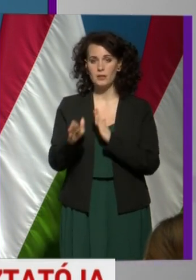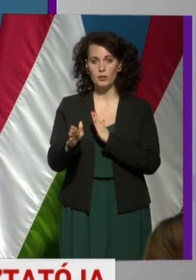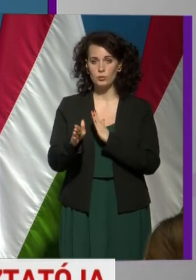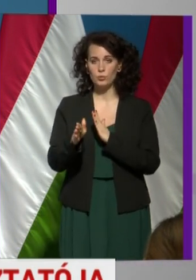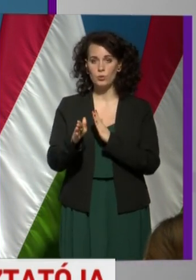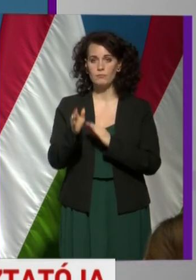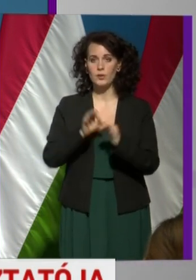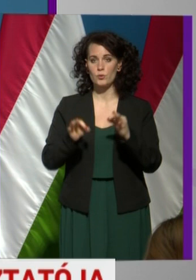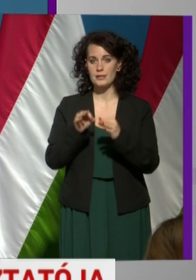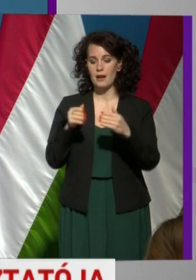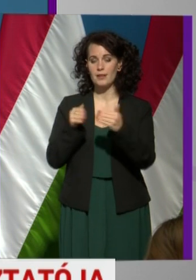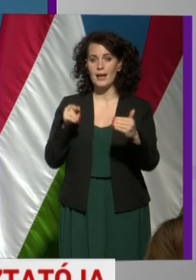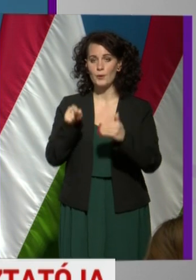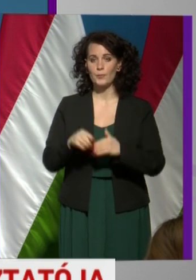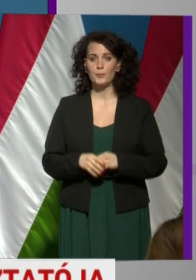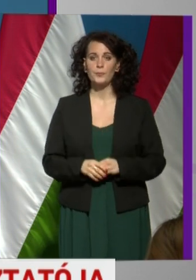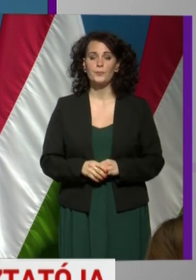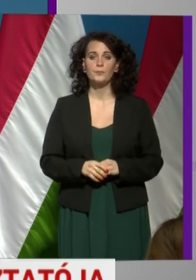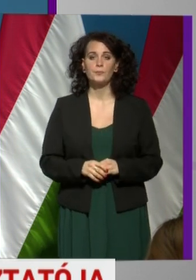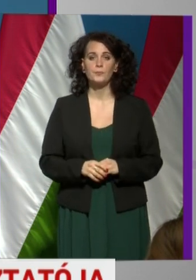az országhatáron.